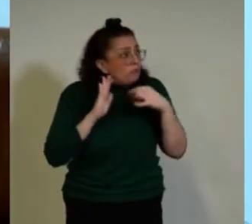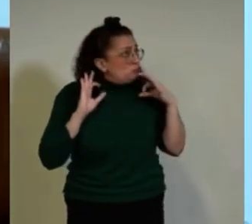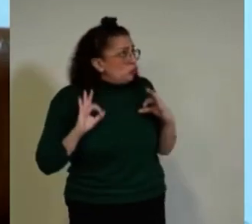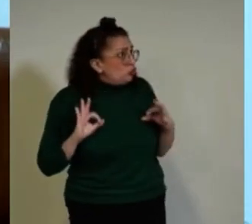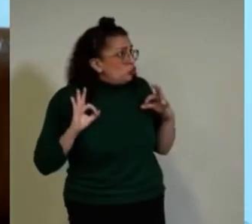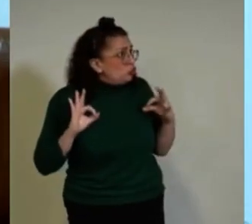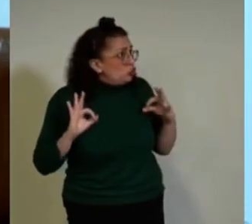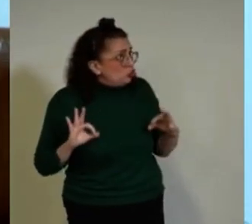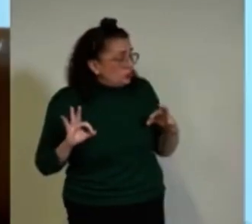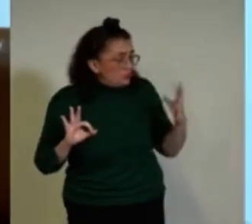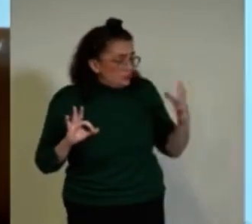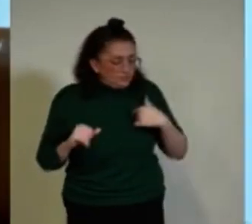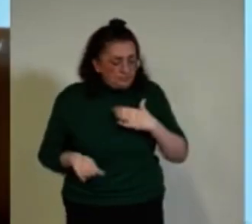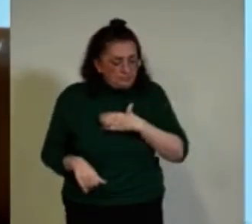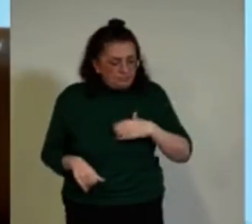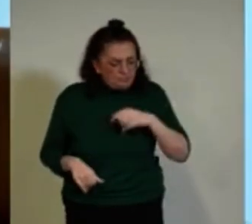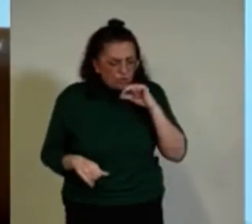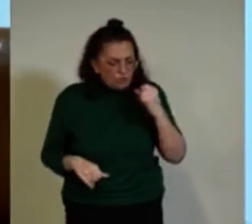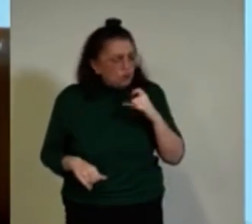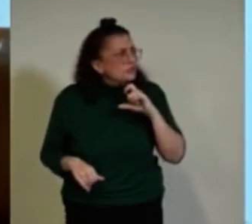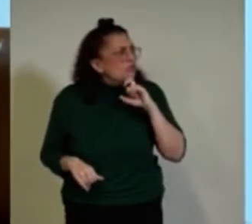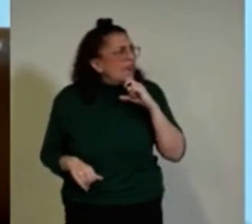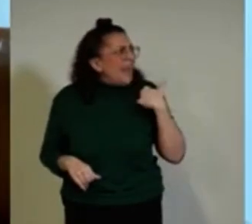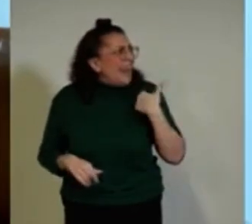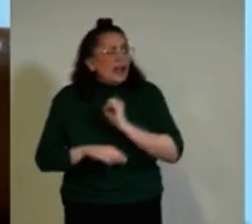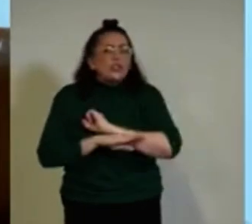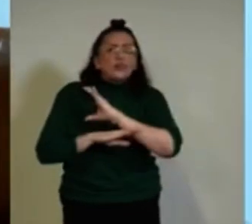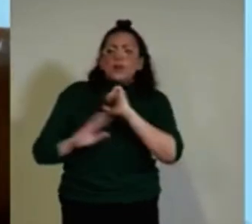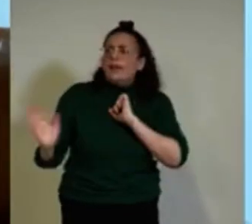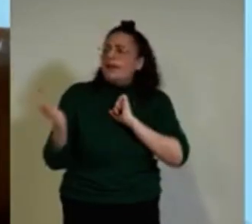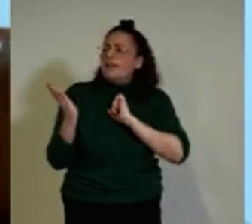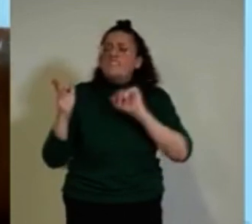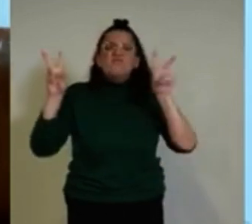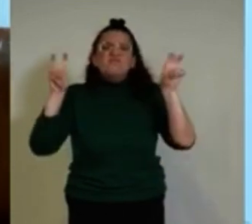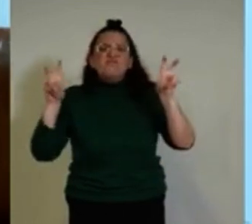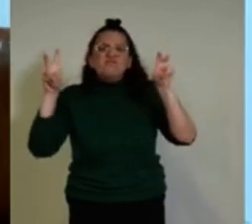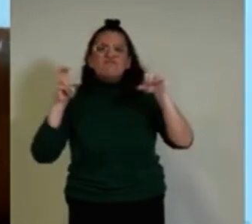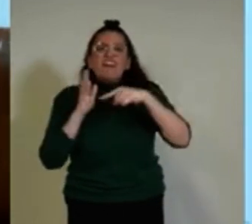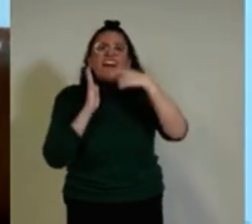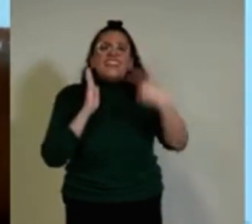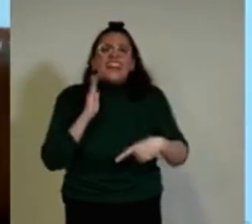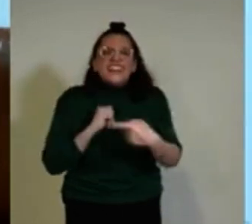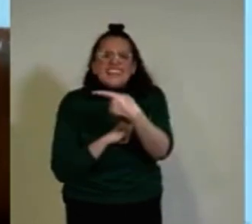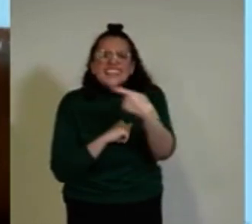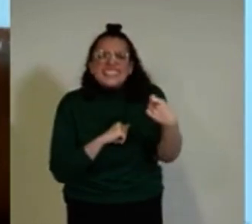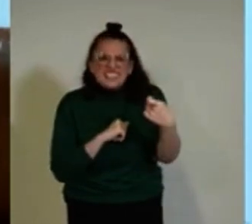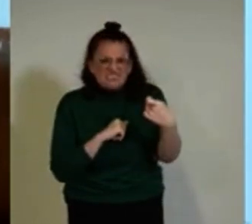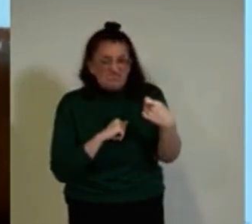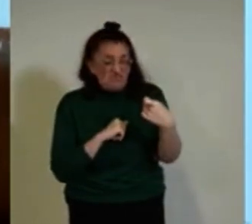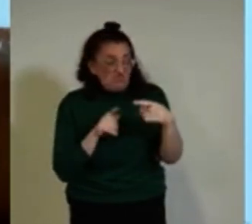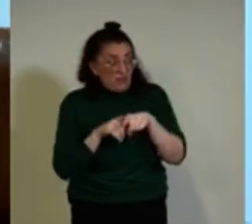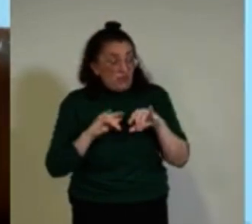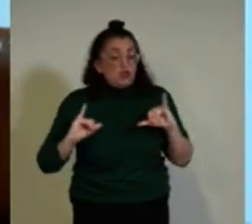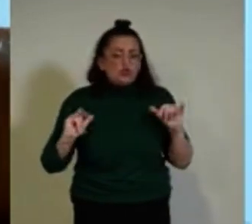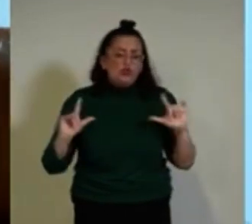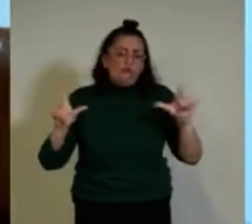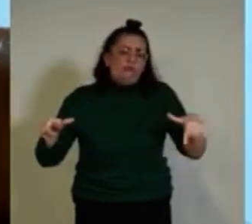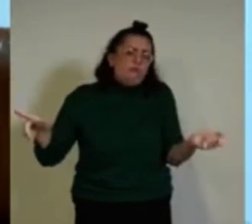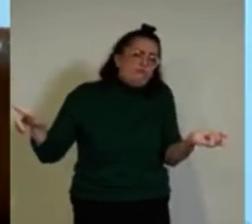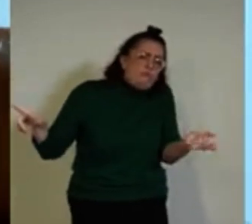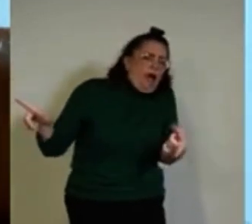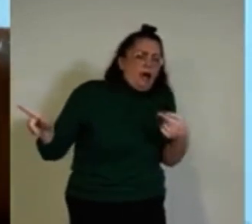maire, vous avez parlé là aussi dans la presse de dette grise. Moi, je ne sais pas ce que c'est la dette grise. On n'est pas au Monopoly, on gère une collectivité, il y a des